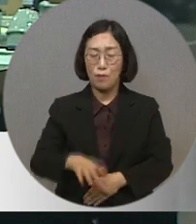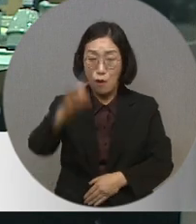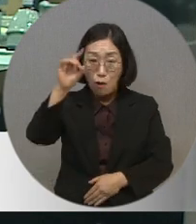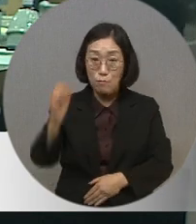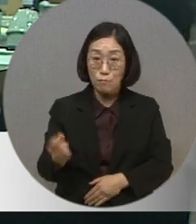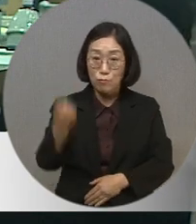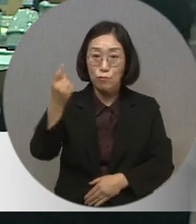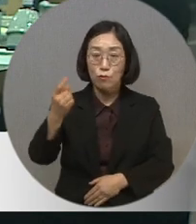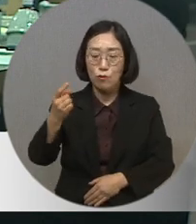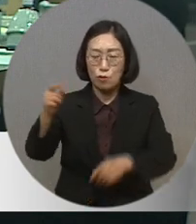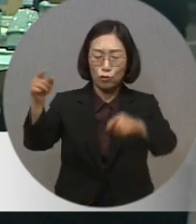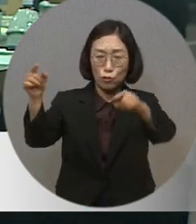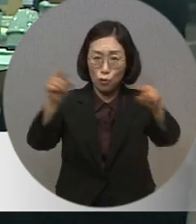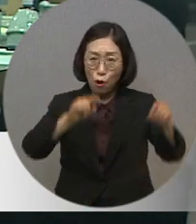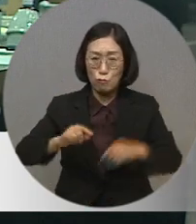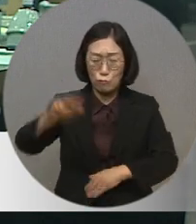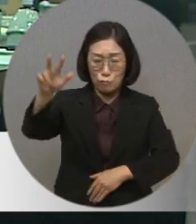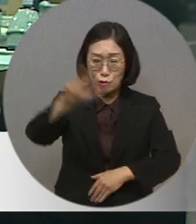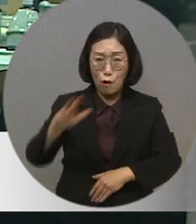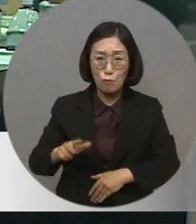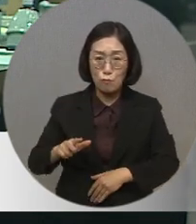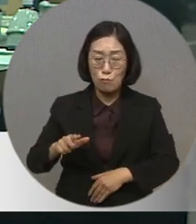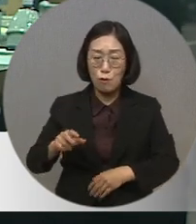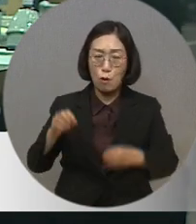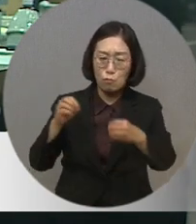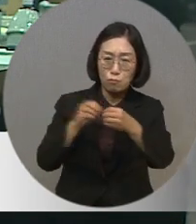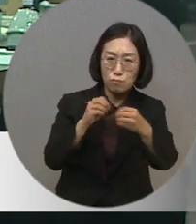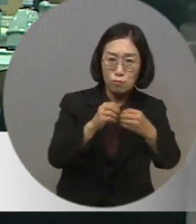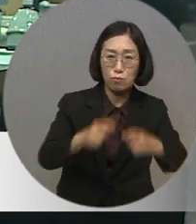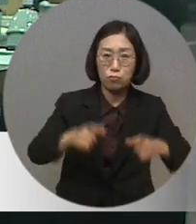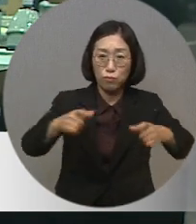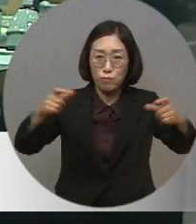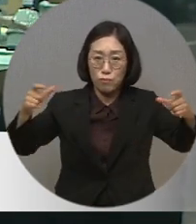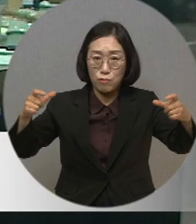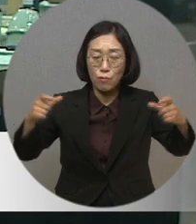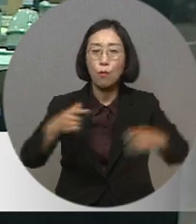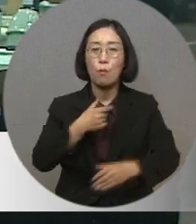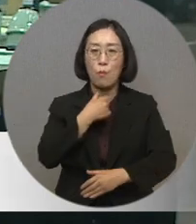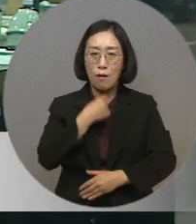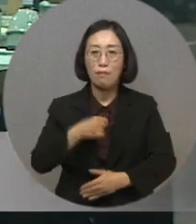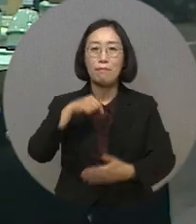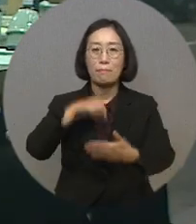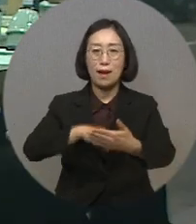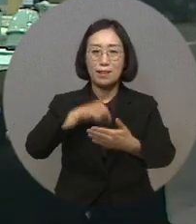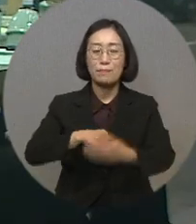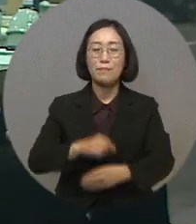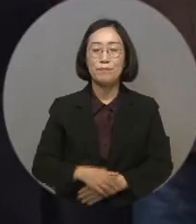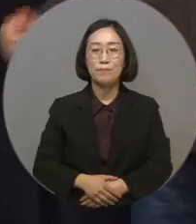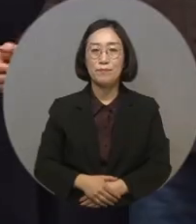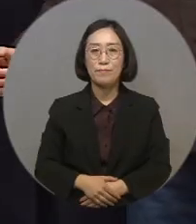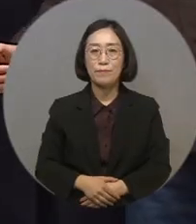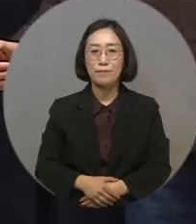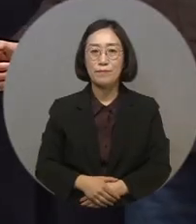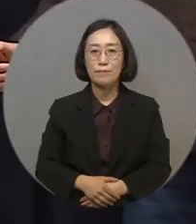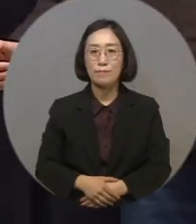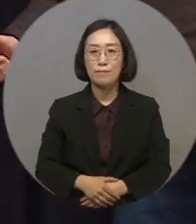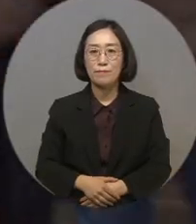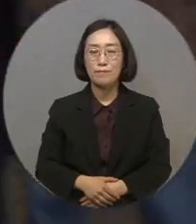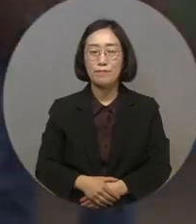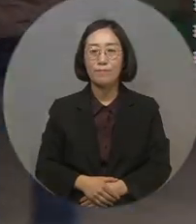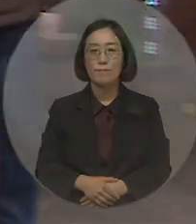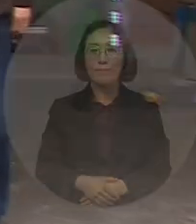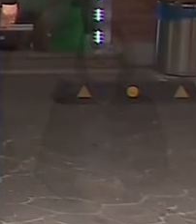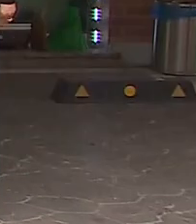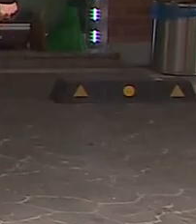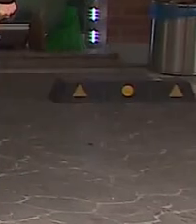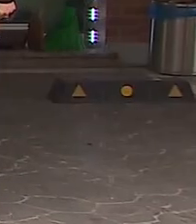해서 전국의 확산 운동이 시작되기를 간절히 바라는 마음입니다. 네. 복지TV